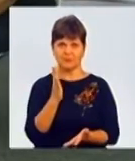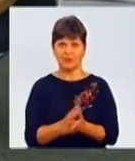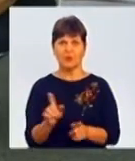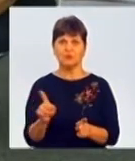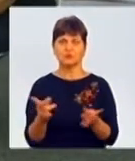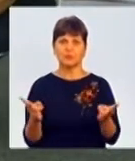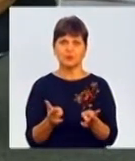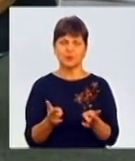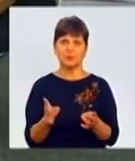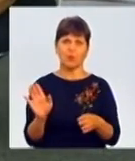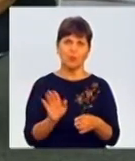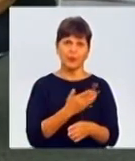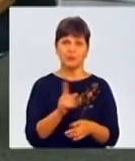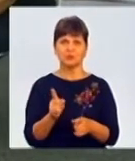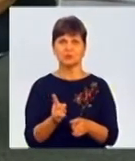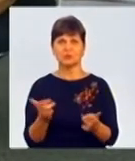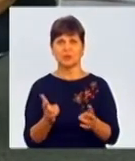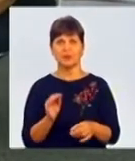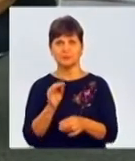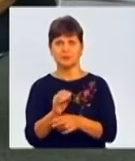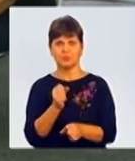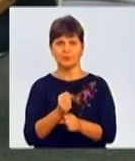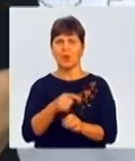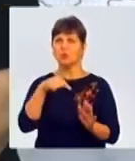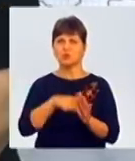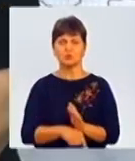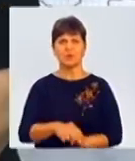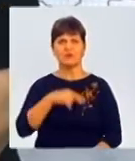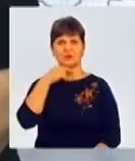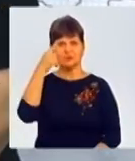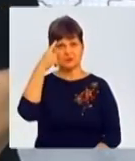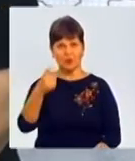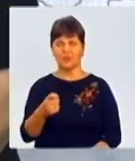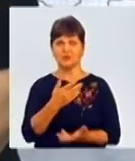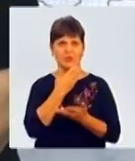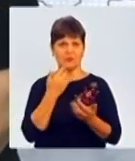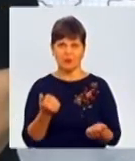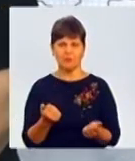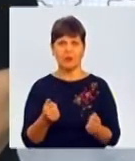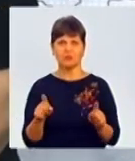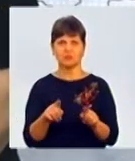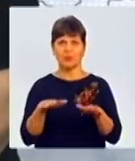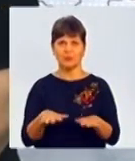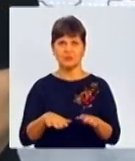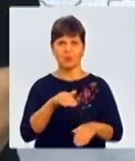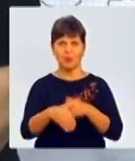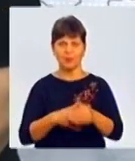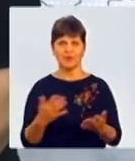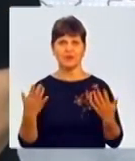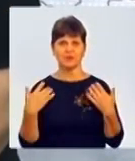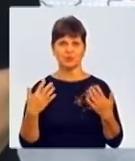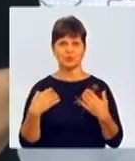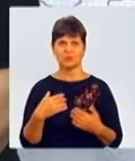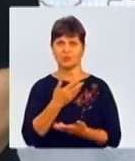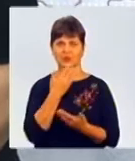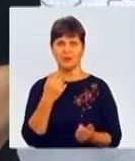потрібно зробити. Але суттєвих зауважень таких щодо місць якраз для купання, відпочинку немає.